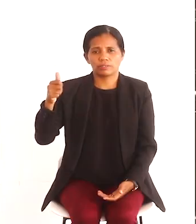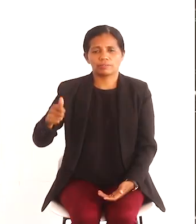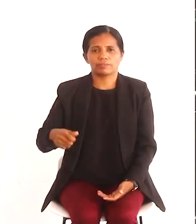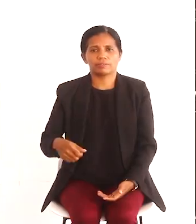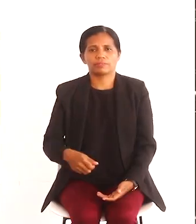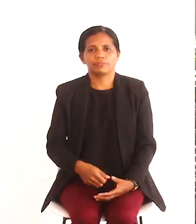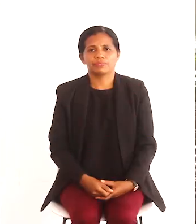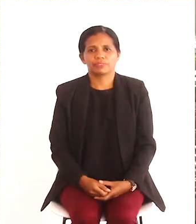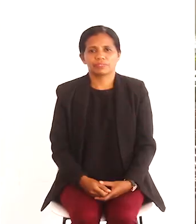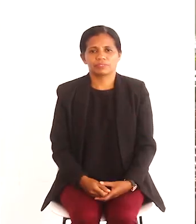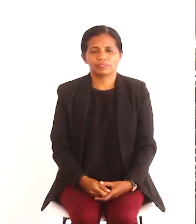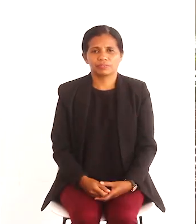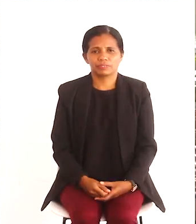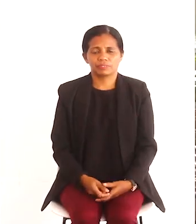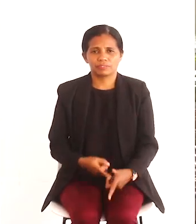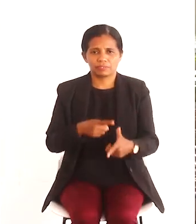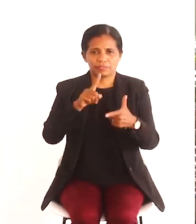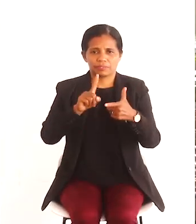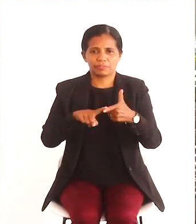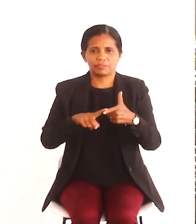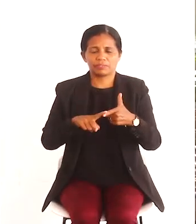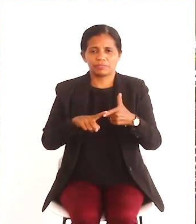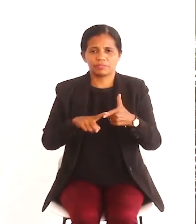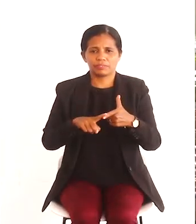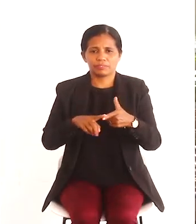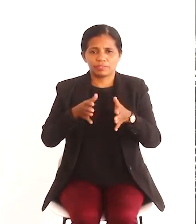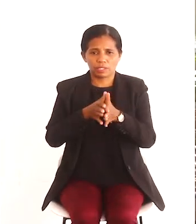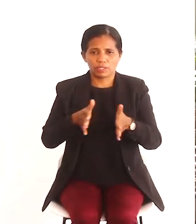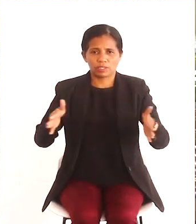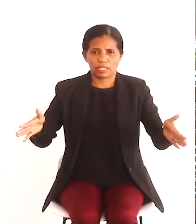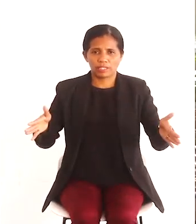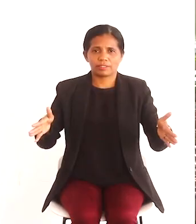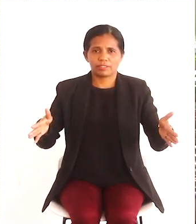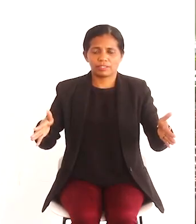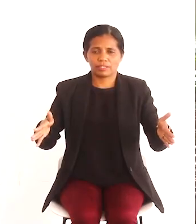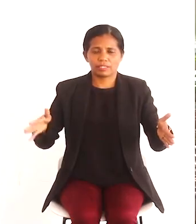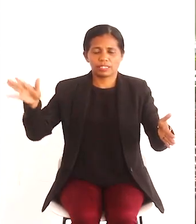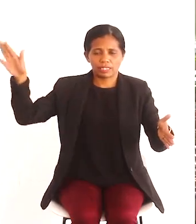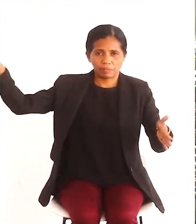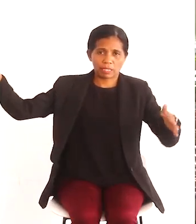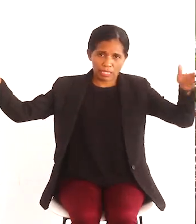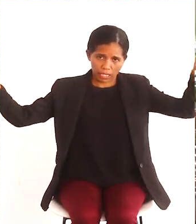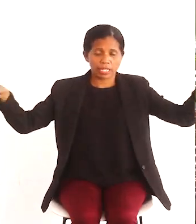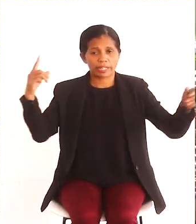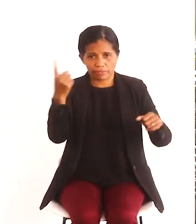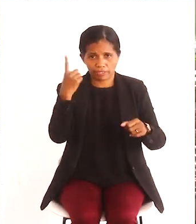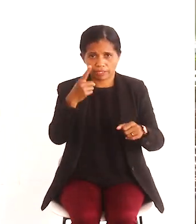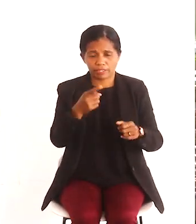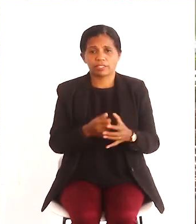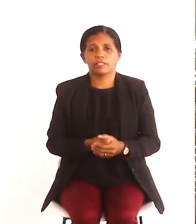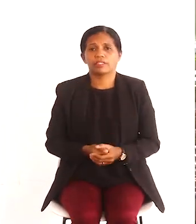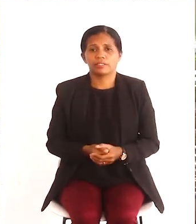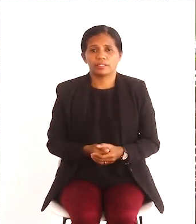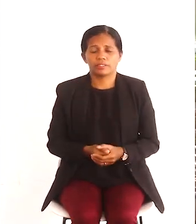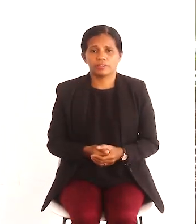sanulu. Tirmai, loke ain, liman ia sorin-sorin nafating, ita koko kar itania